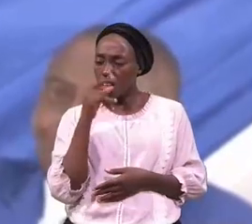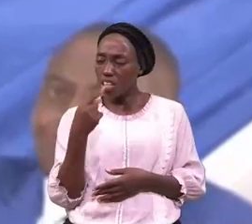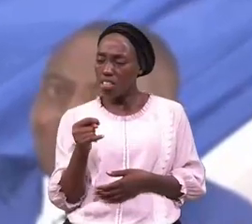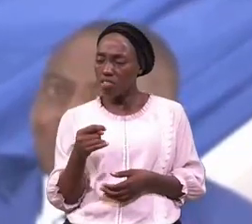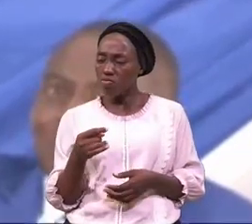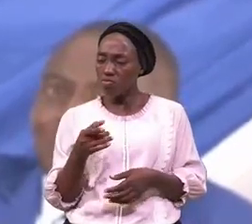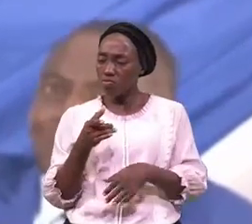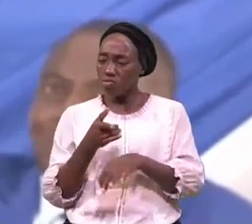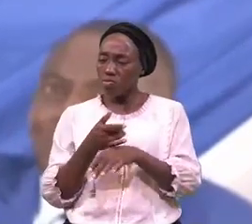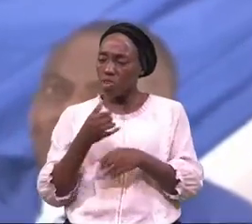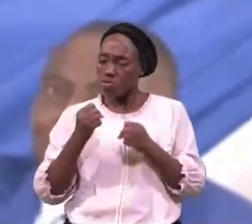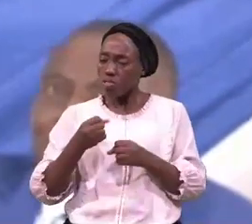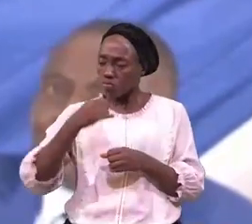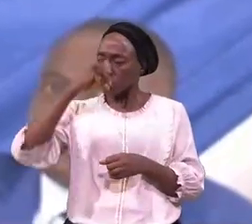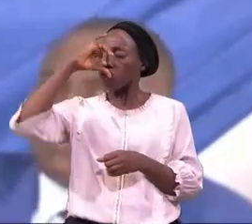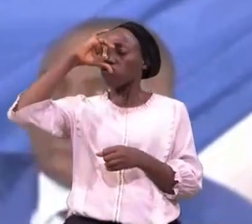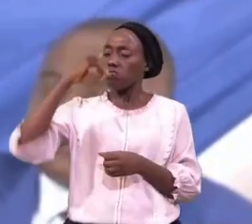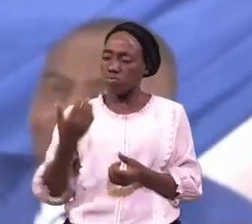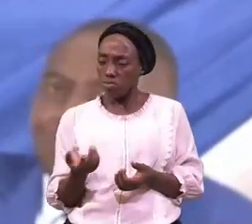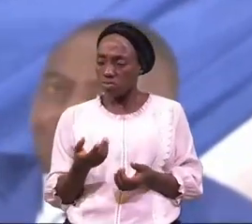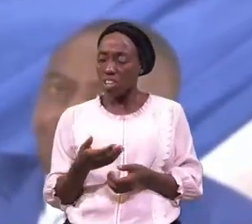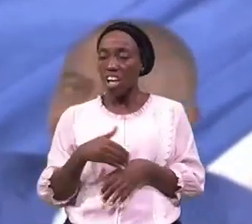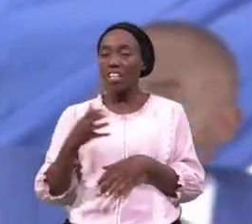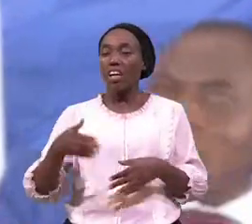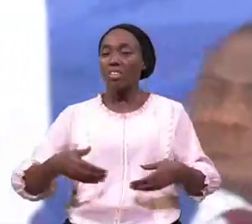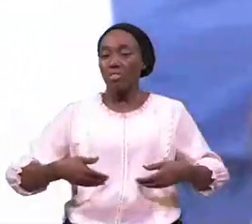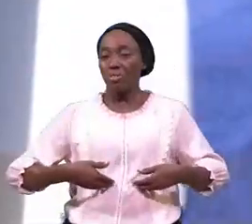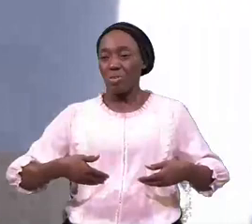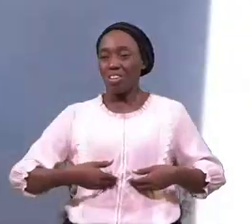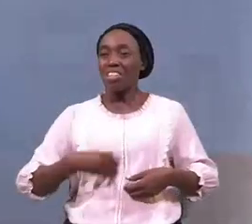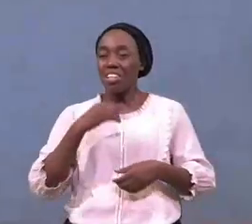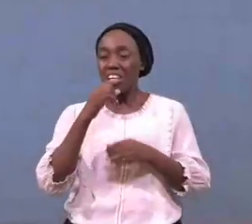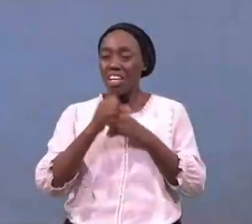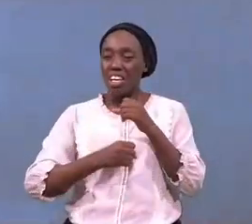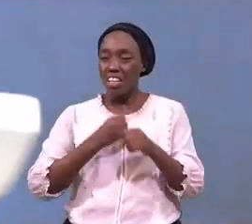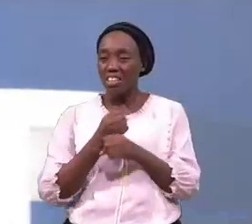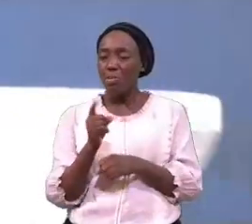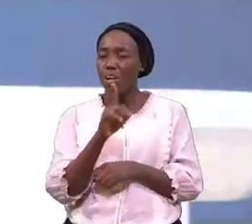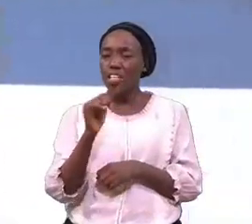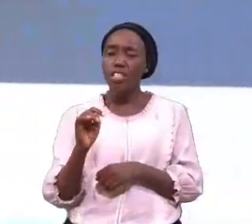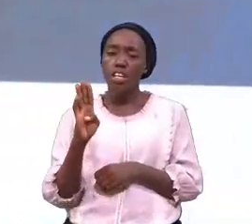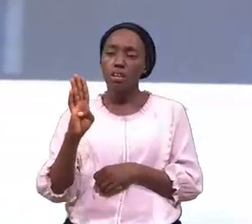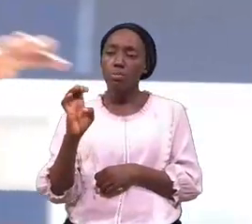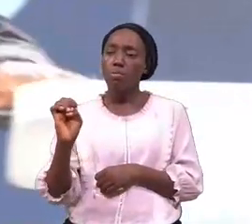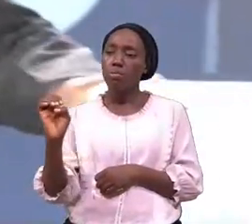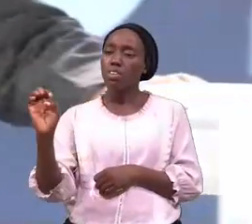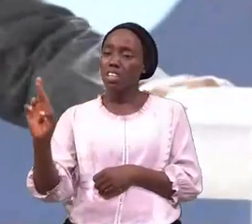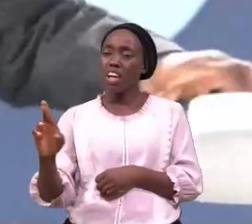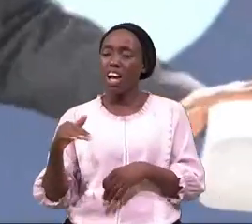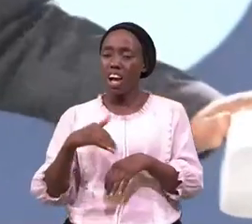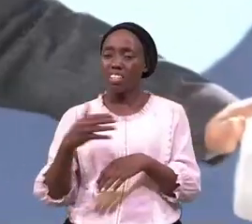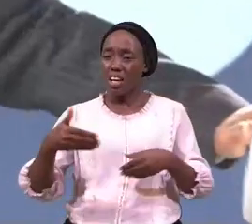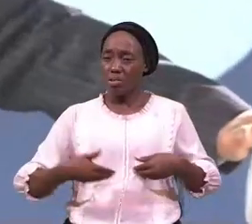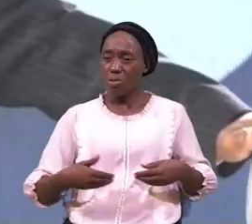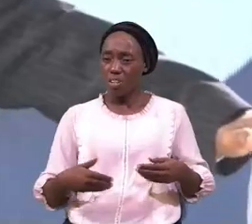Où est la liqueur? À leur jeune âge, hein? Où est la bière? À leur jeune âge.